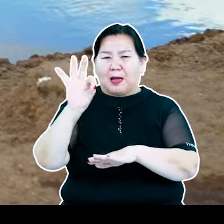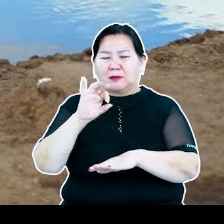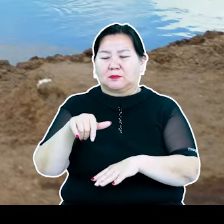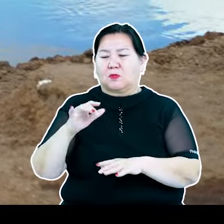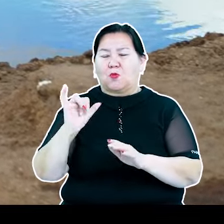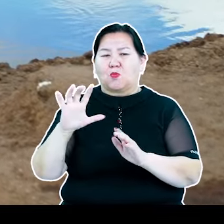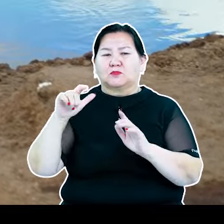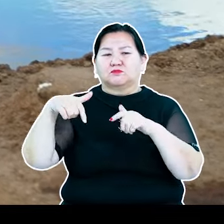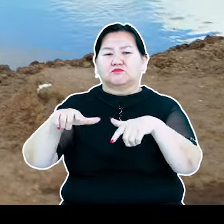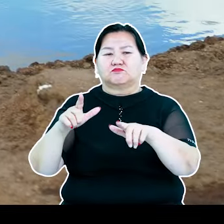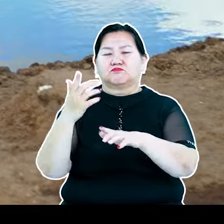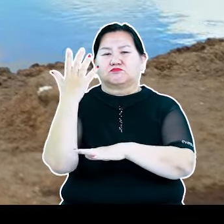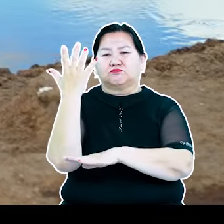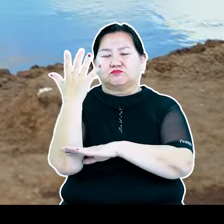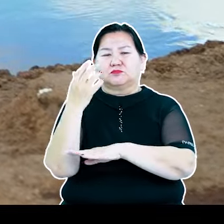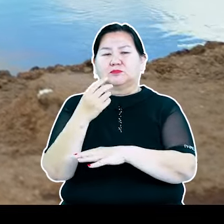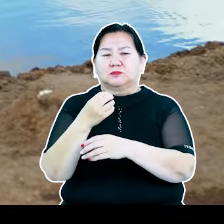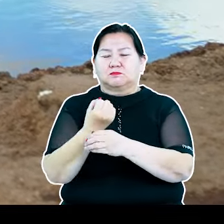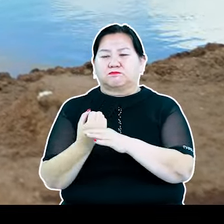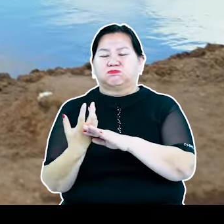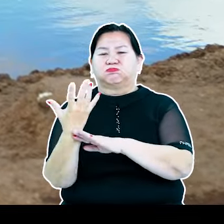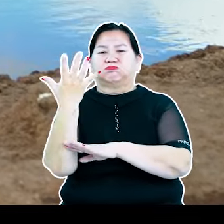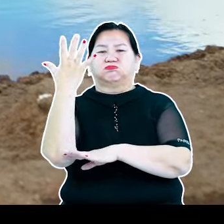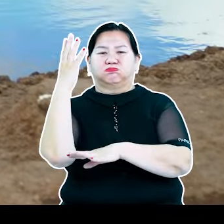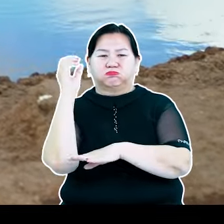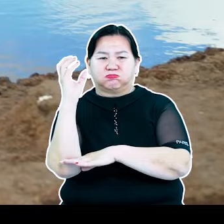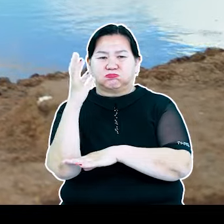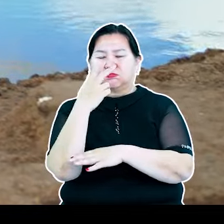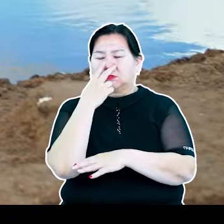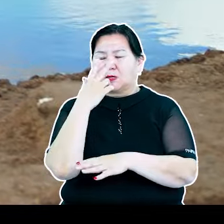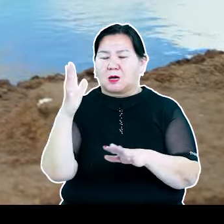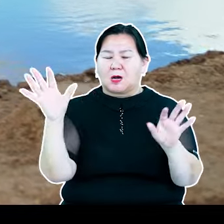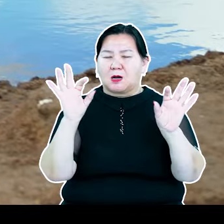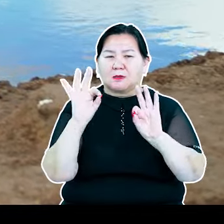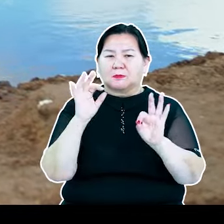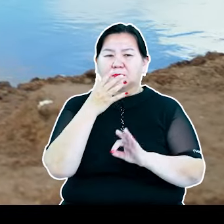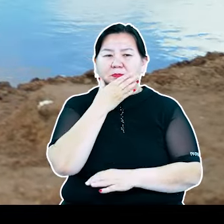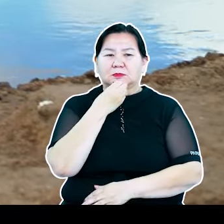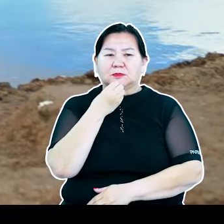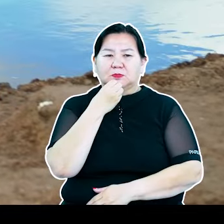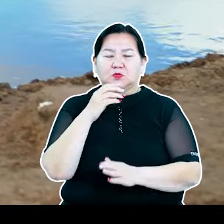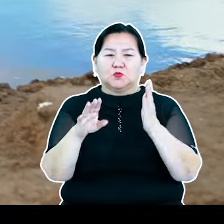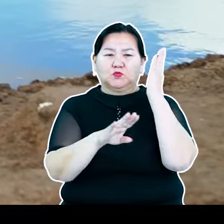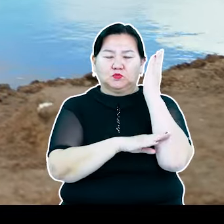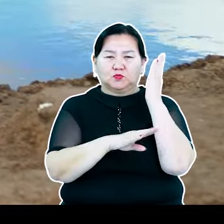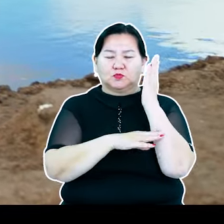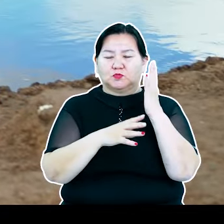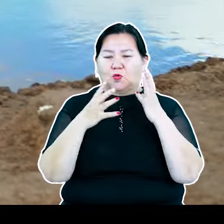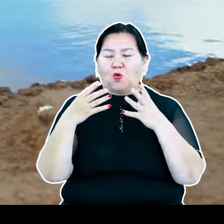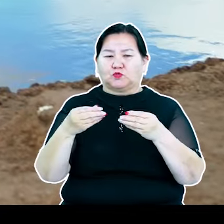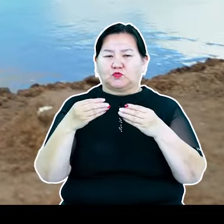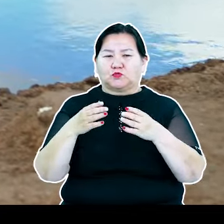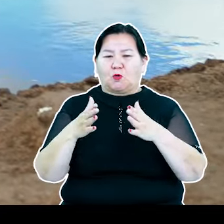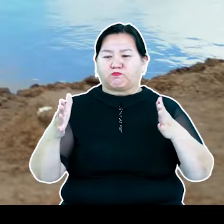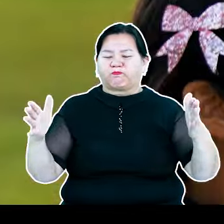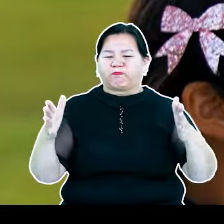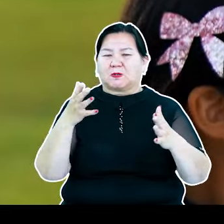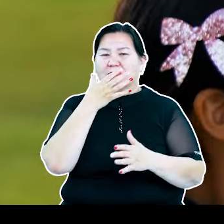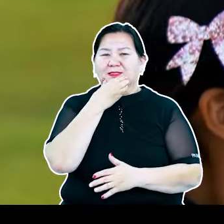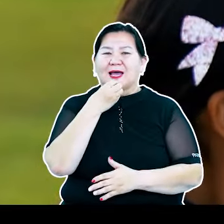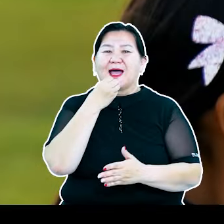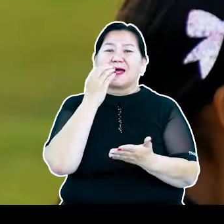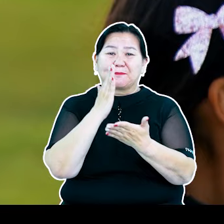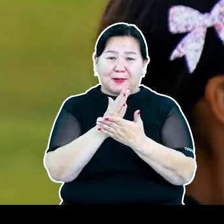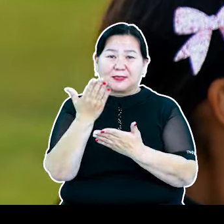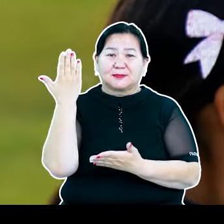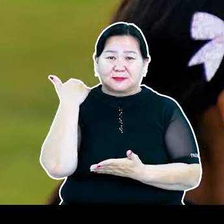хавийн ургамл модод нь хөрөөрөөд явчихт харагддггүй тийм өндөр өтгөн шигүү сайхан